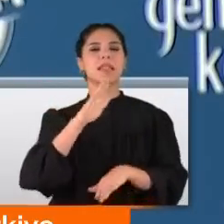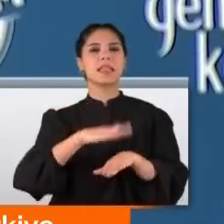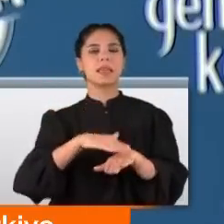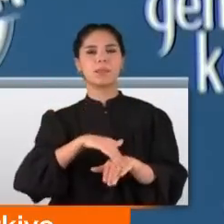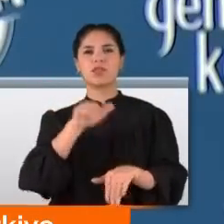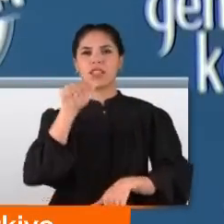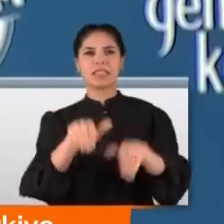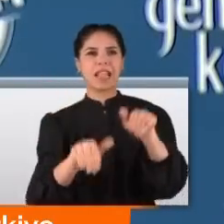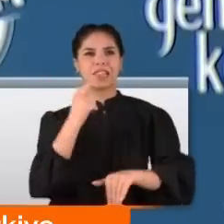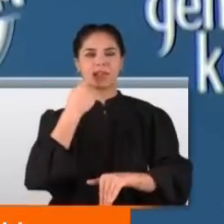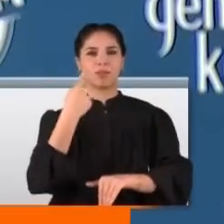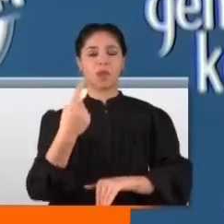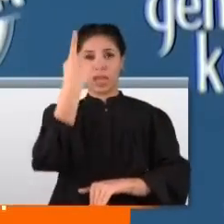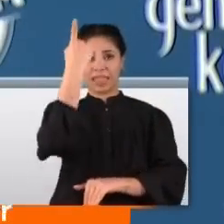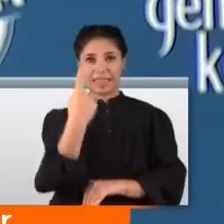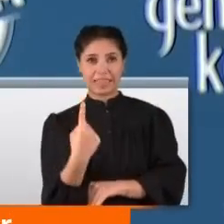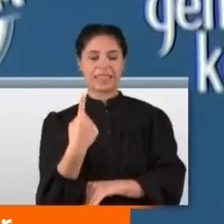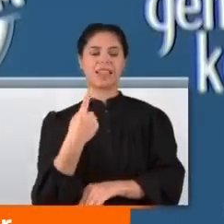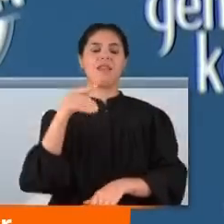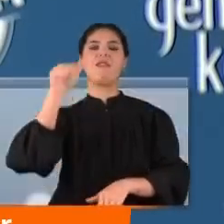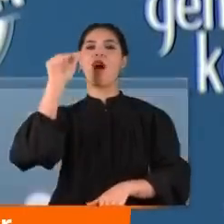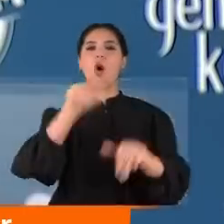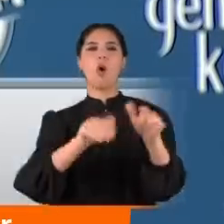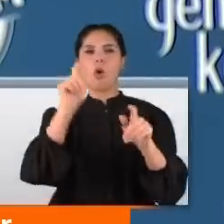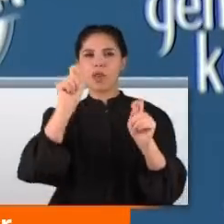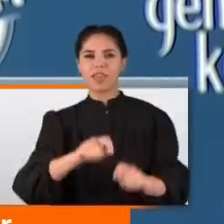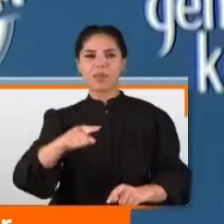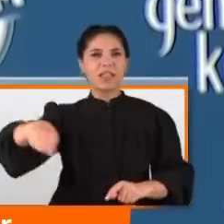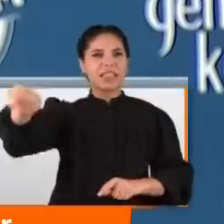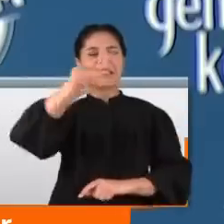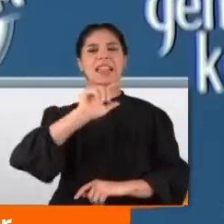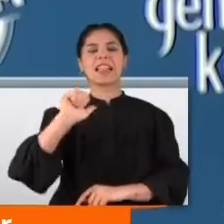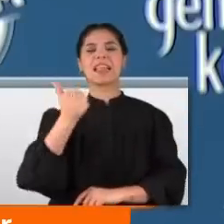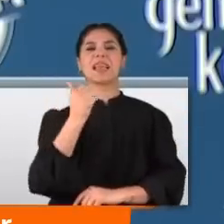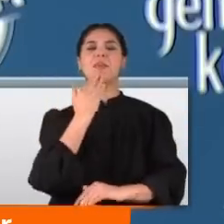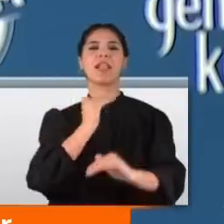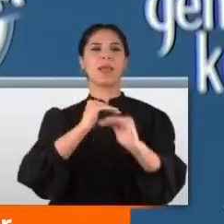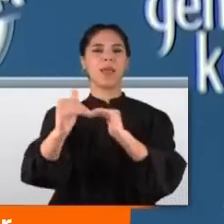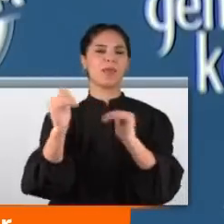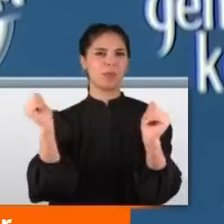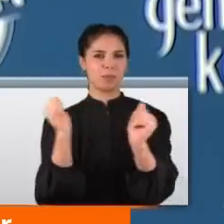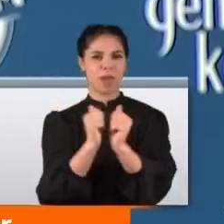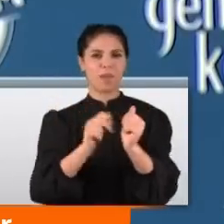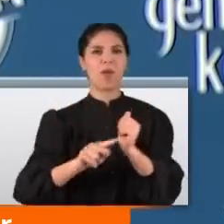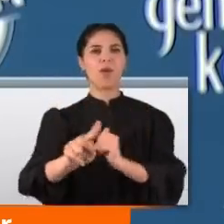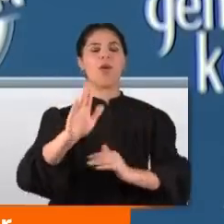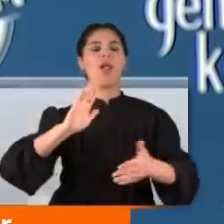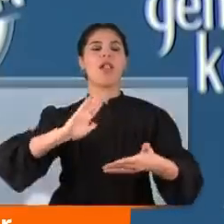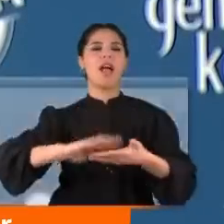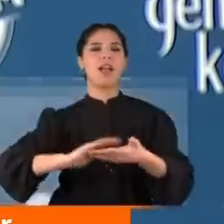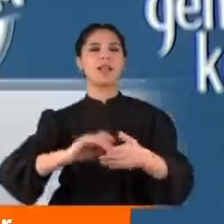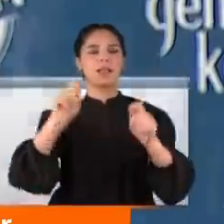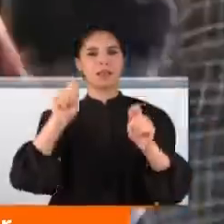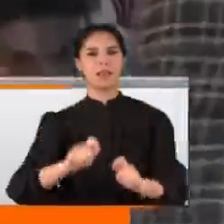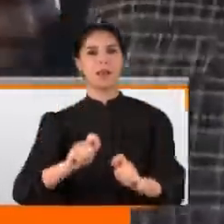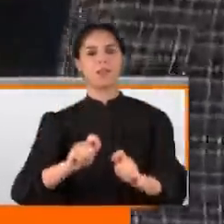yapılacak seçimlerde ilk defa oy kullanacak siz kıymetli gençlerimizle yol arkadaşlığı yapmamızı